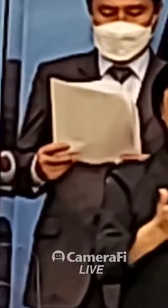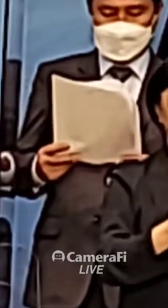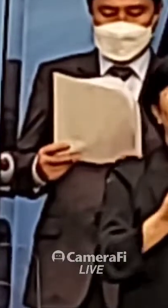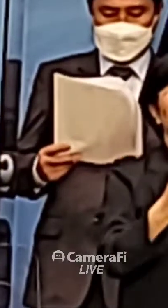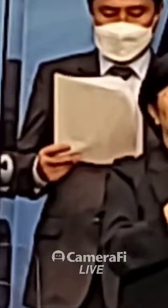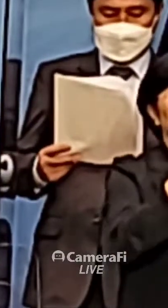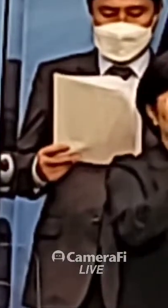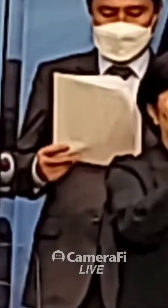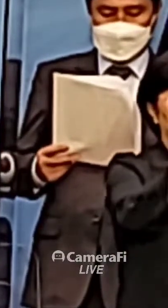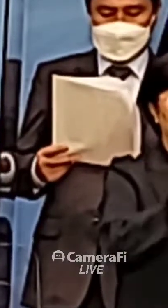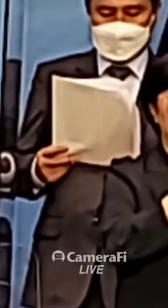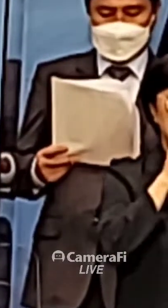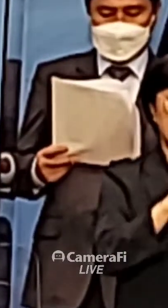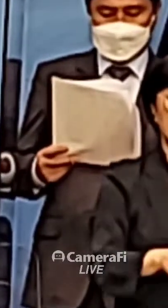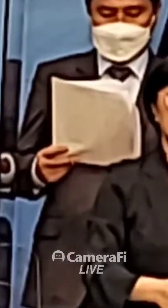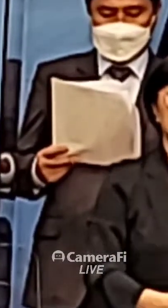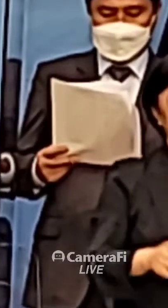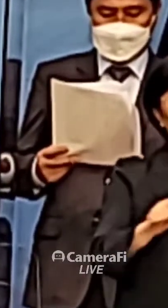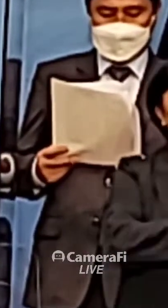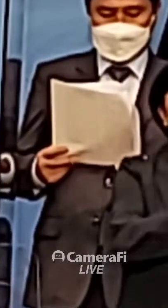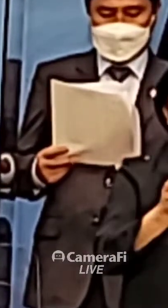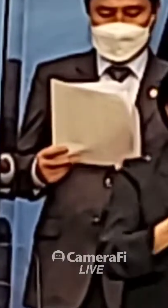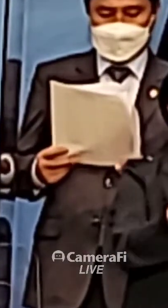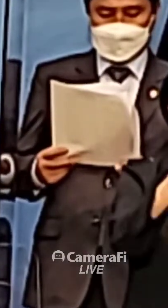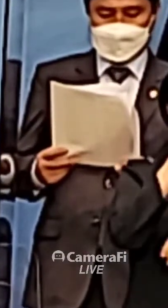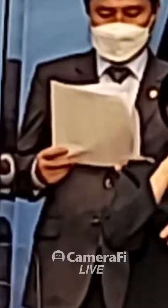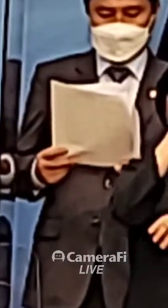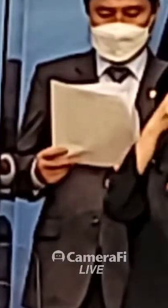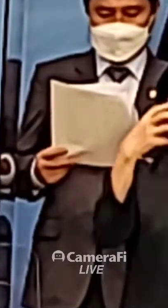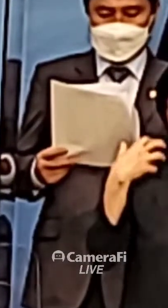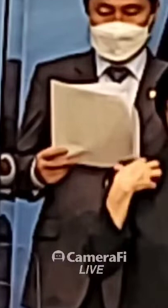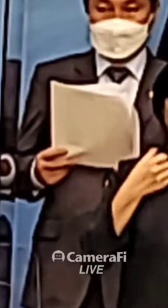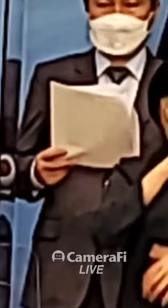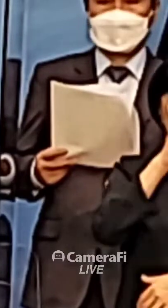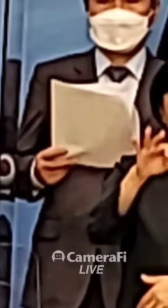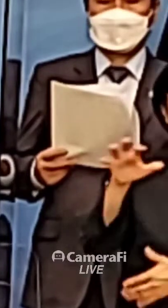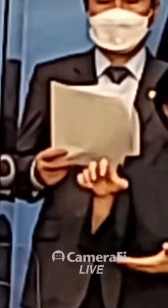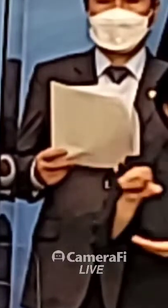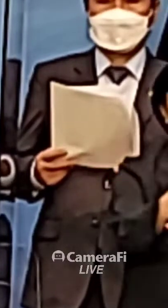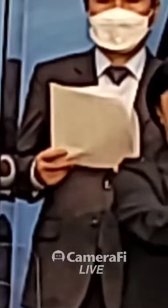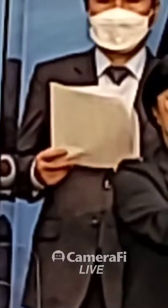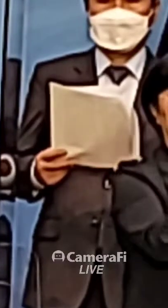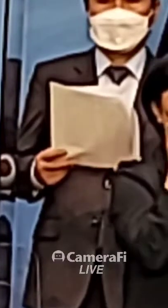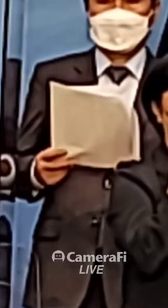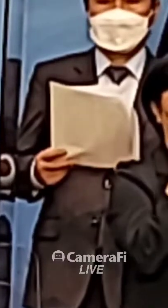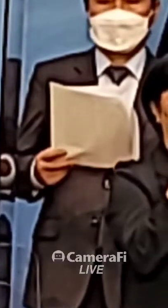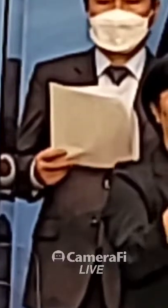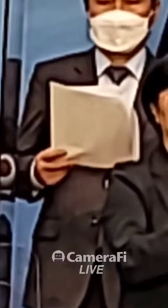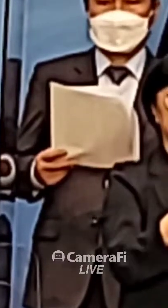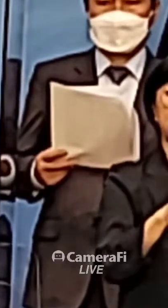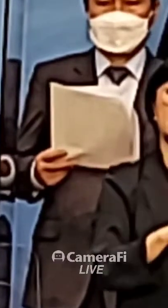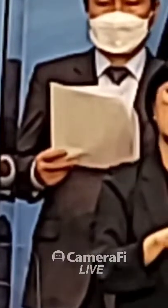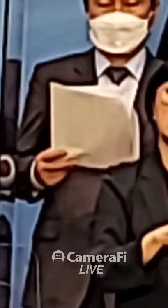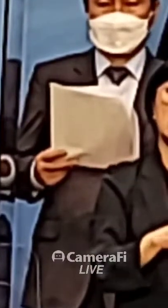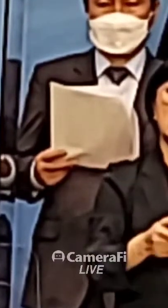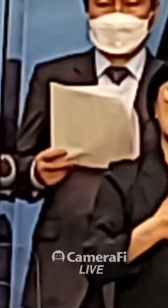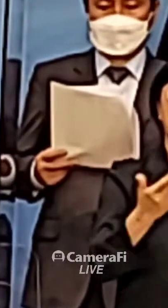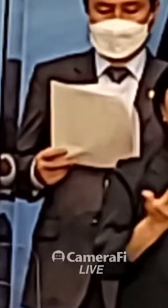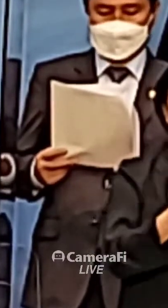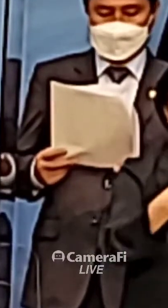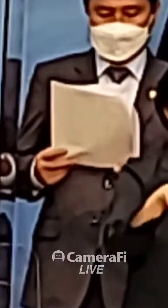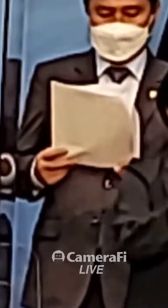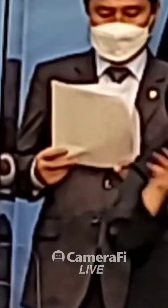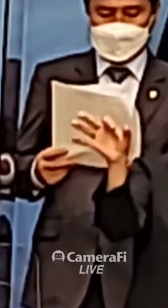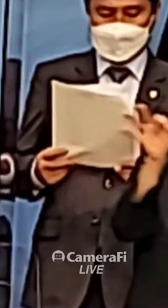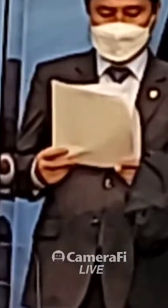첫째, 재정 확보입니다. 특별자치도는 중앙정부 예산을 안정적으로 확보할 수 있습니다. 강원 발전을 위해